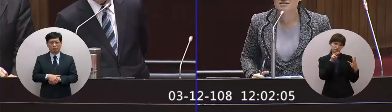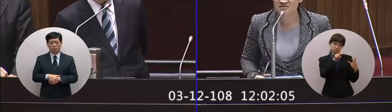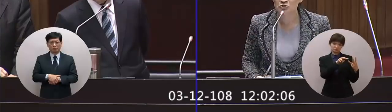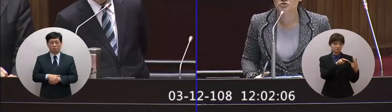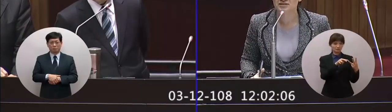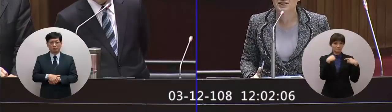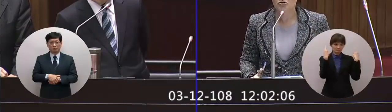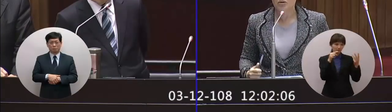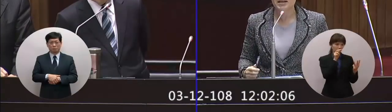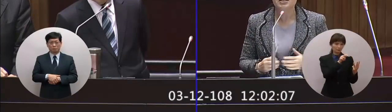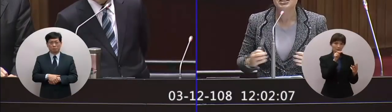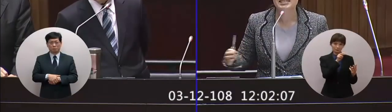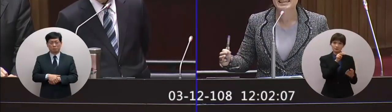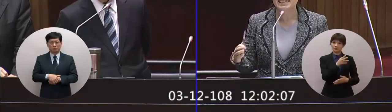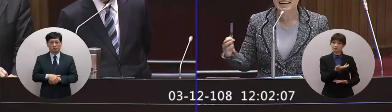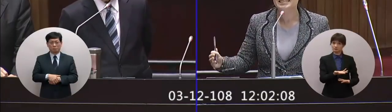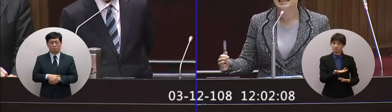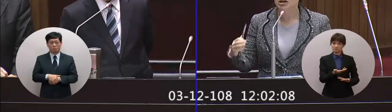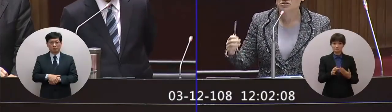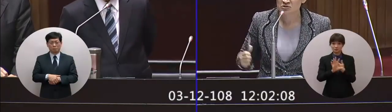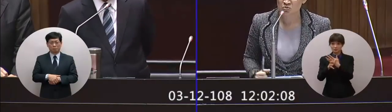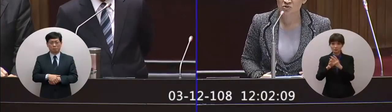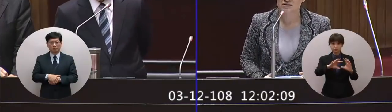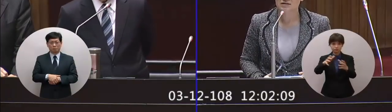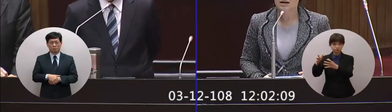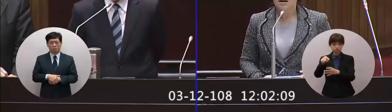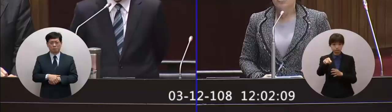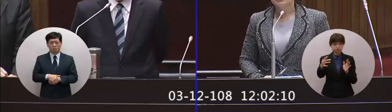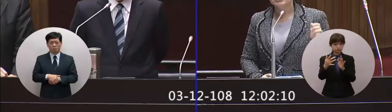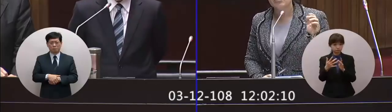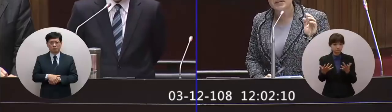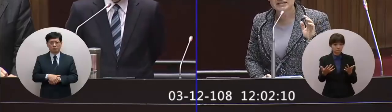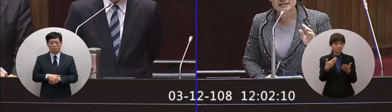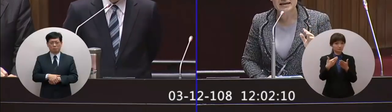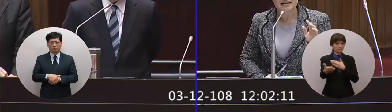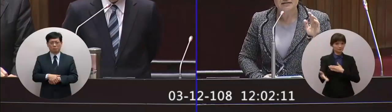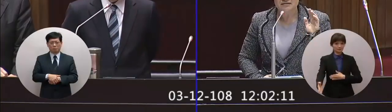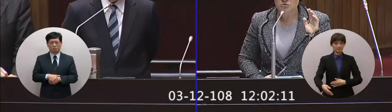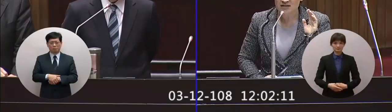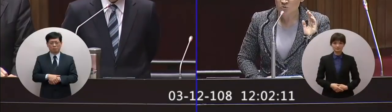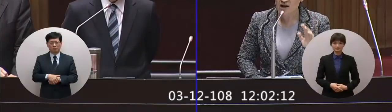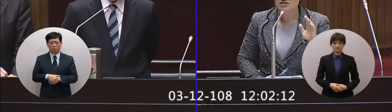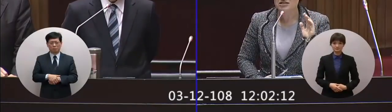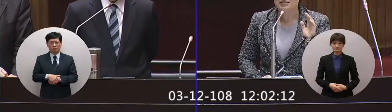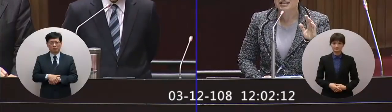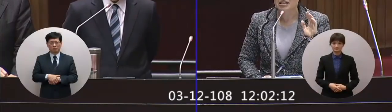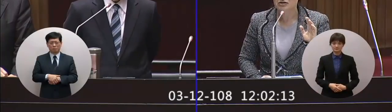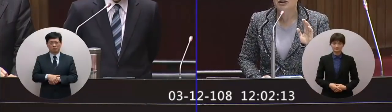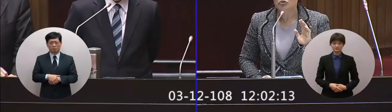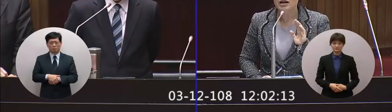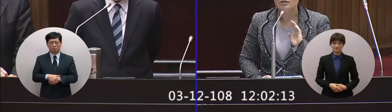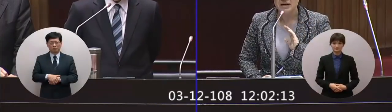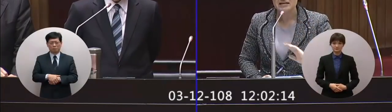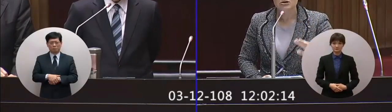什么样的资讯？我们跟世界的连结又是如何？我觉得我们现在光是这